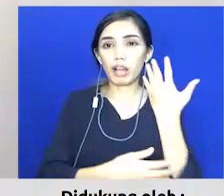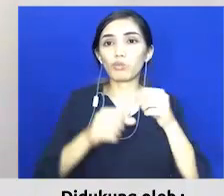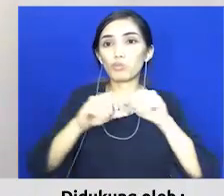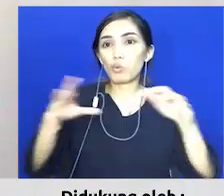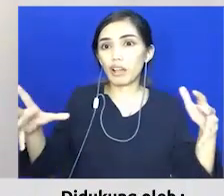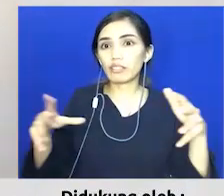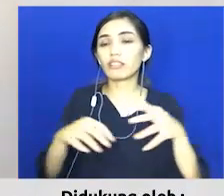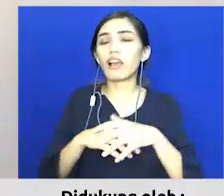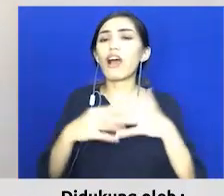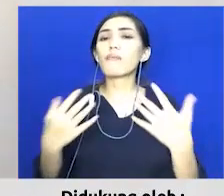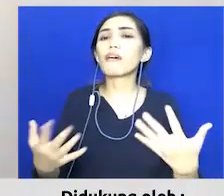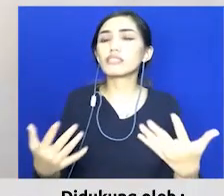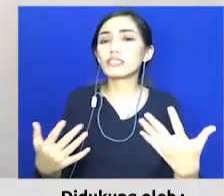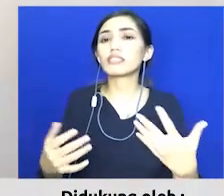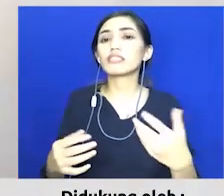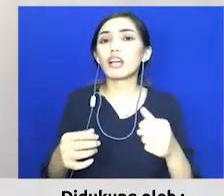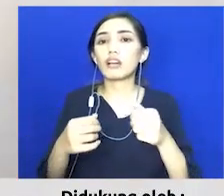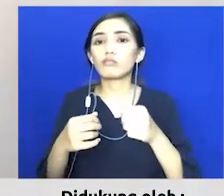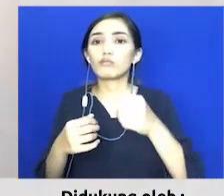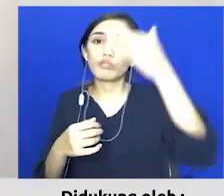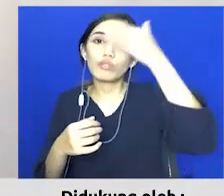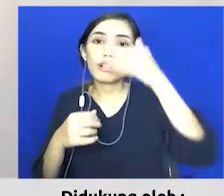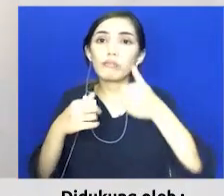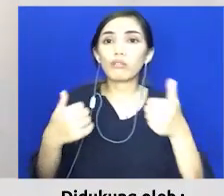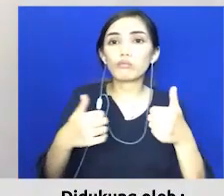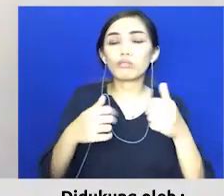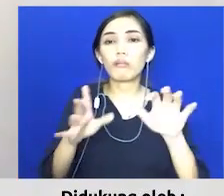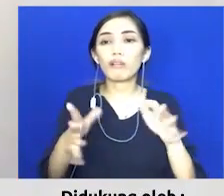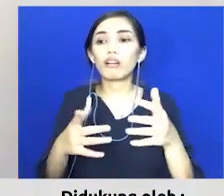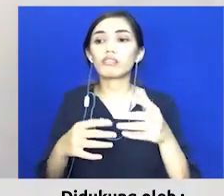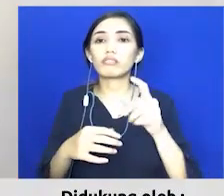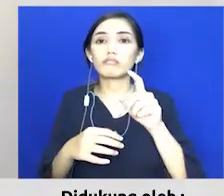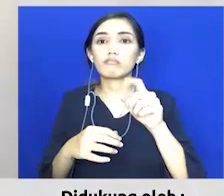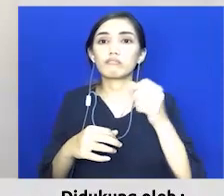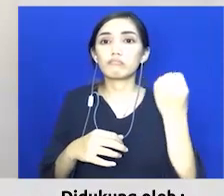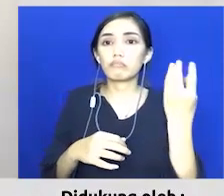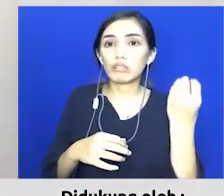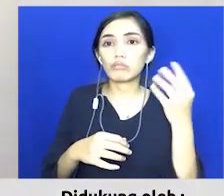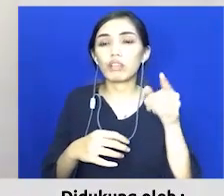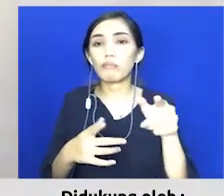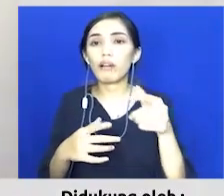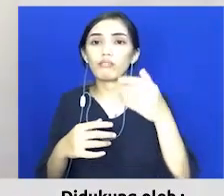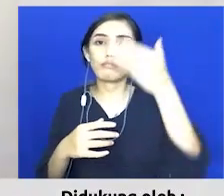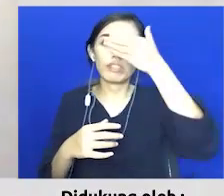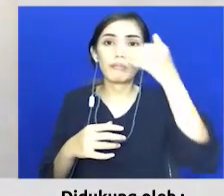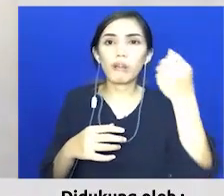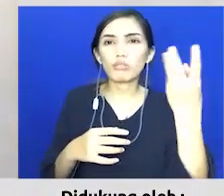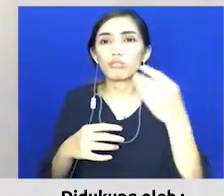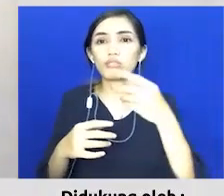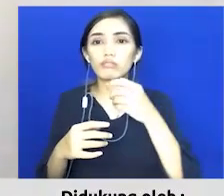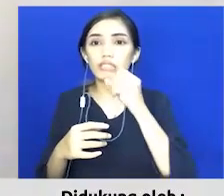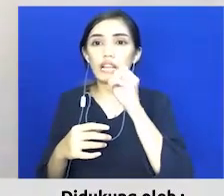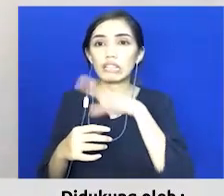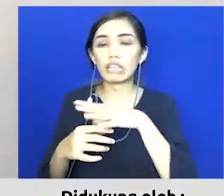bagus. Katanya kalau saya bisa dibikin tidur itu bagus. Ya, ada yang bilang begitu. Nah, jadi